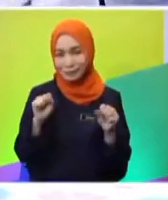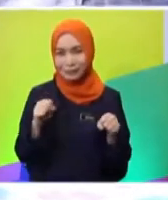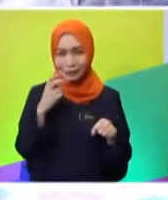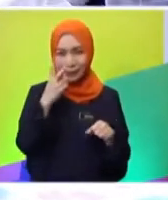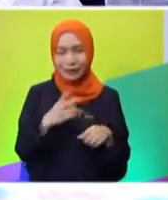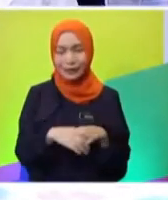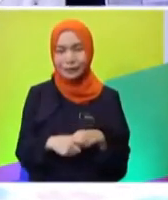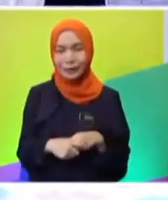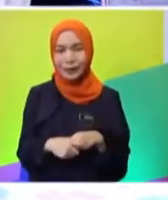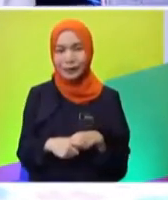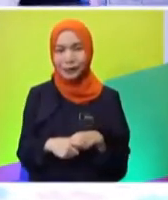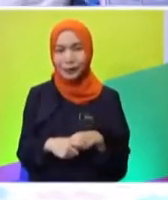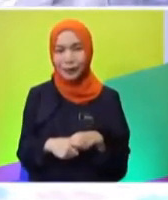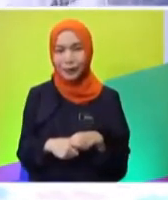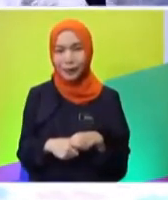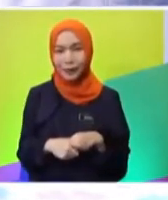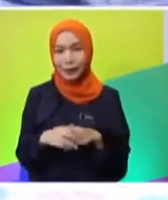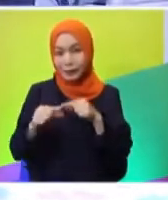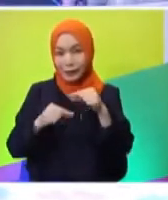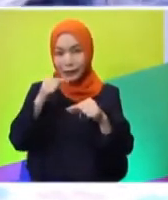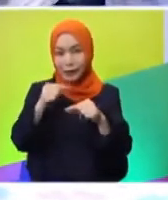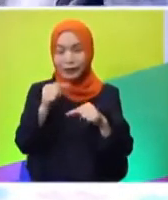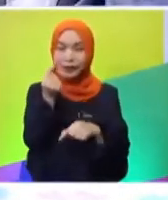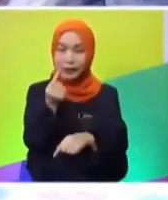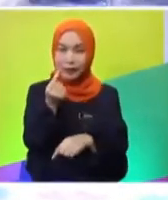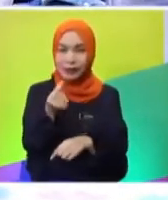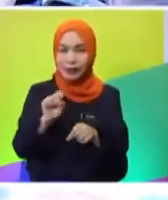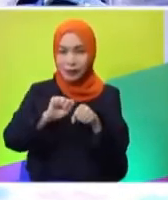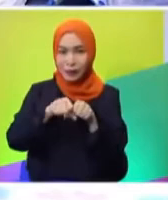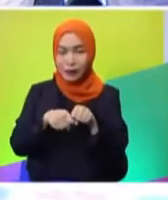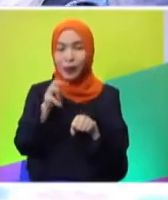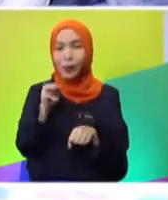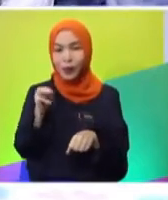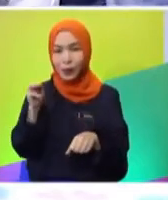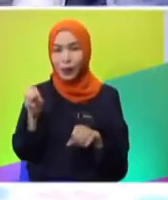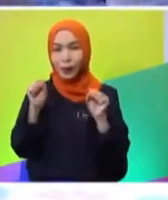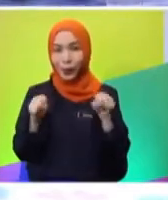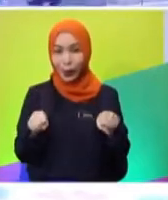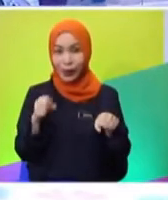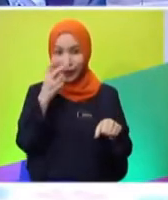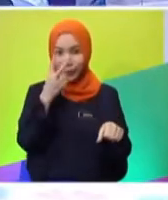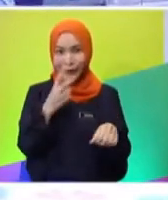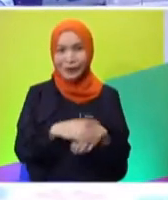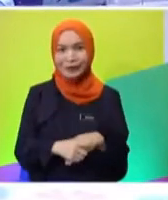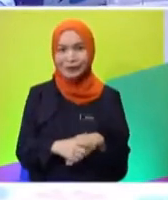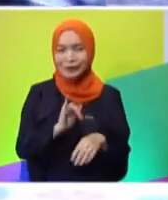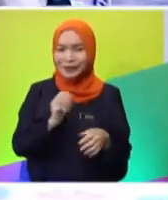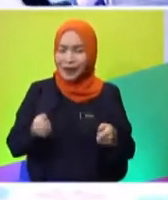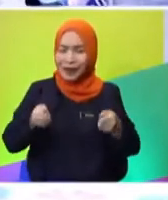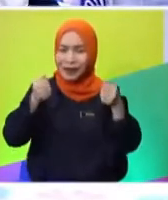Jeffrey pusing kah sedikit pusing kesini supaya nampak rasa yang tak bisa Takut